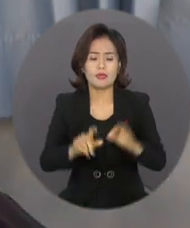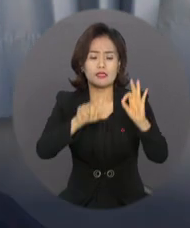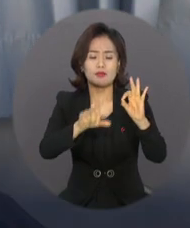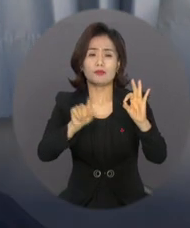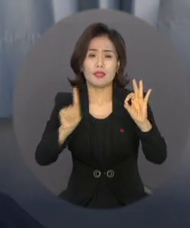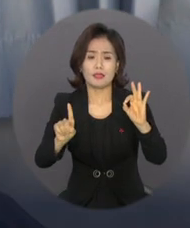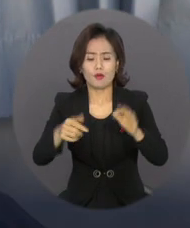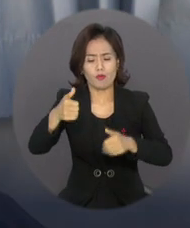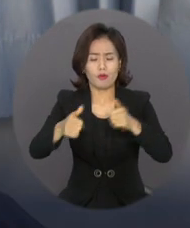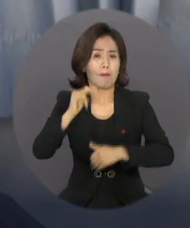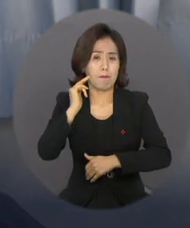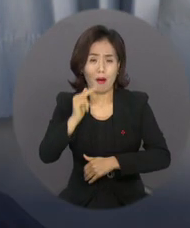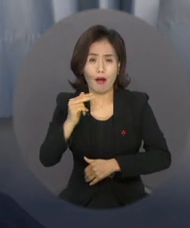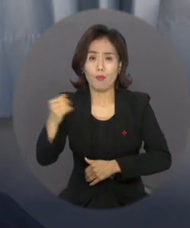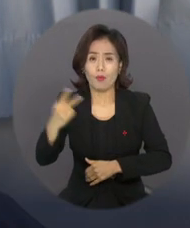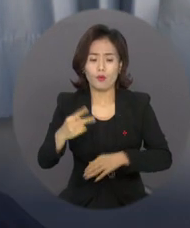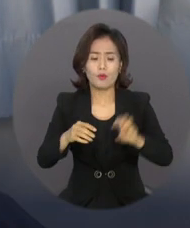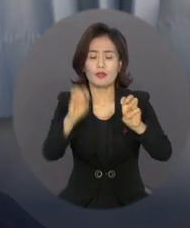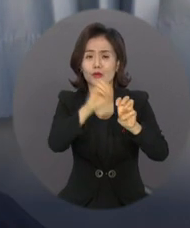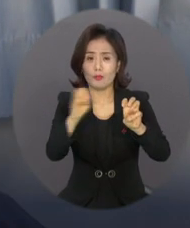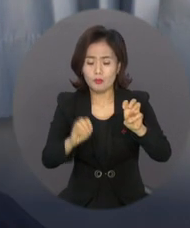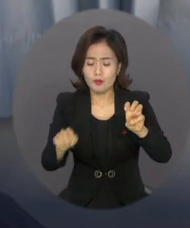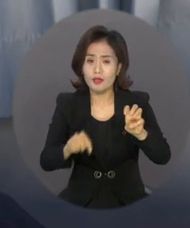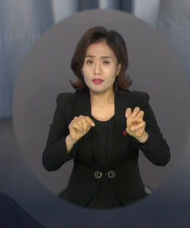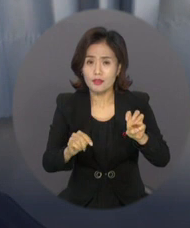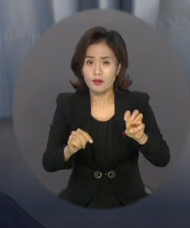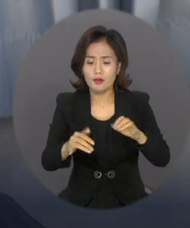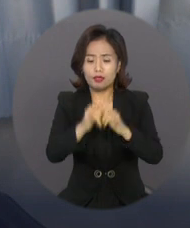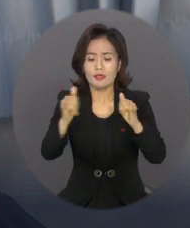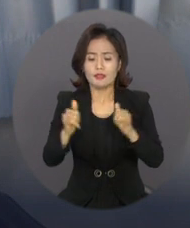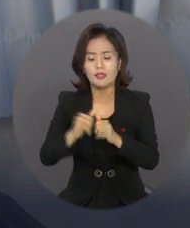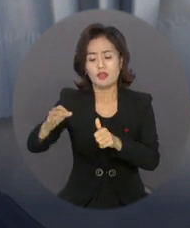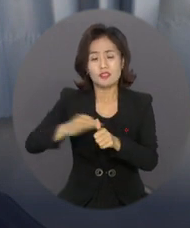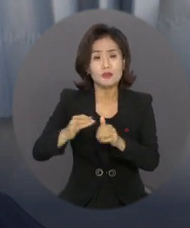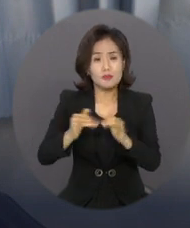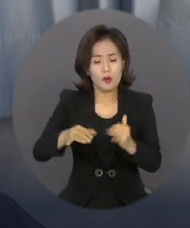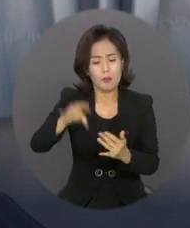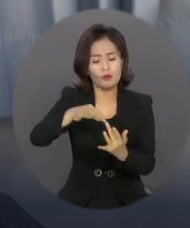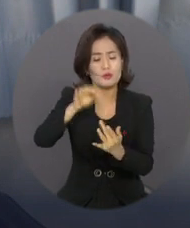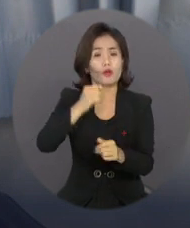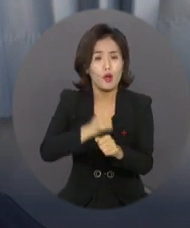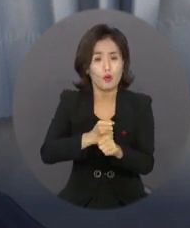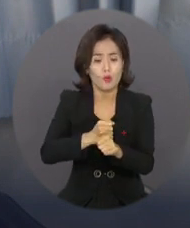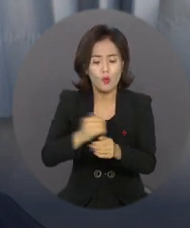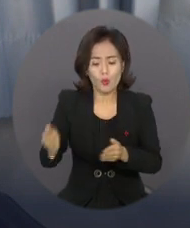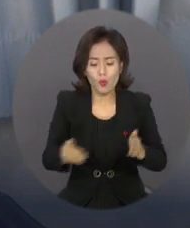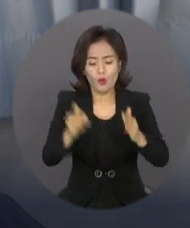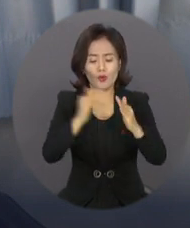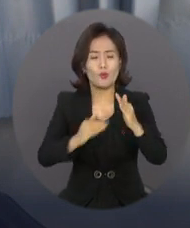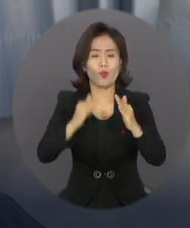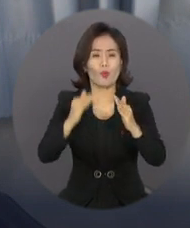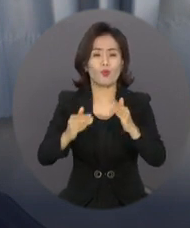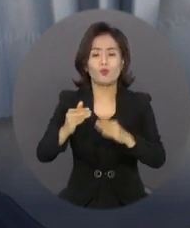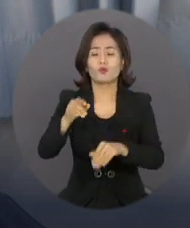경쟁률을 보였습니다 그리고 30%의 범위에서 사회적 배려 대상자를 우선 선발함으로써 도에이